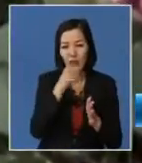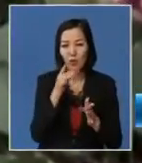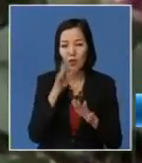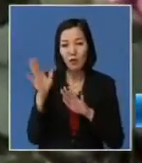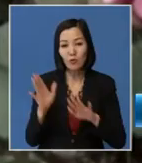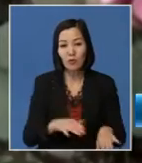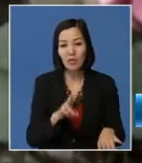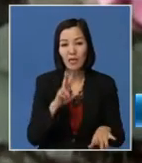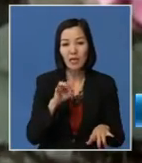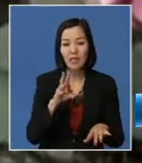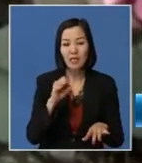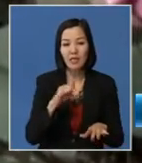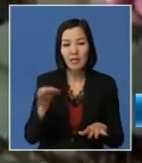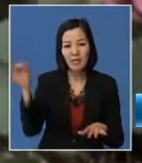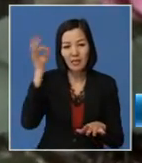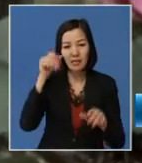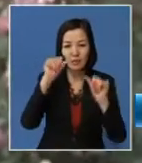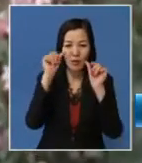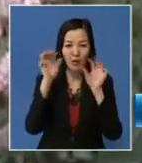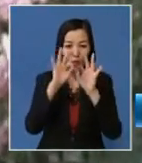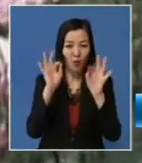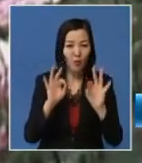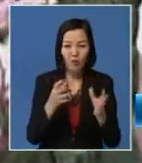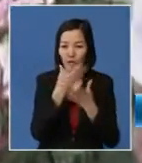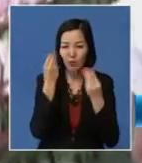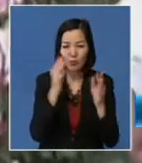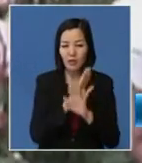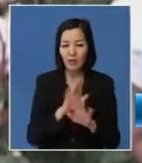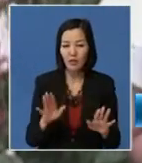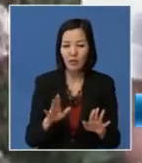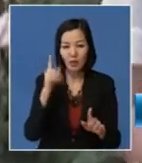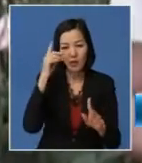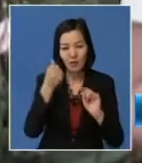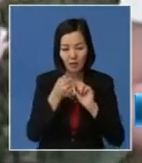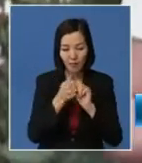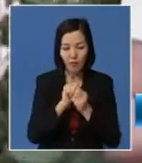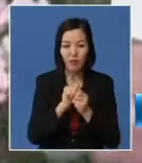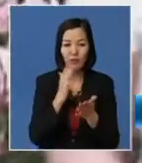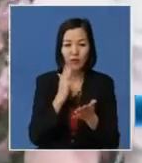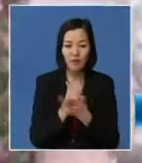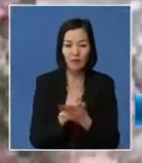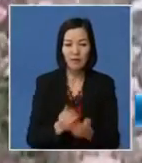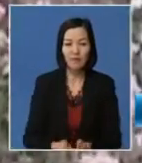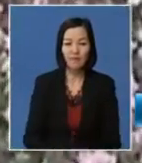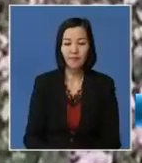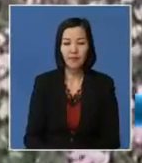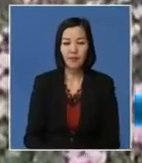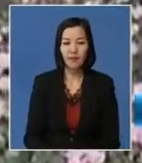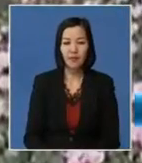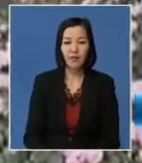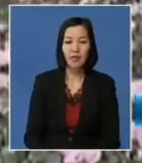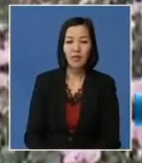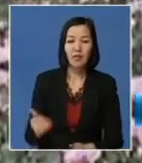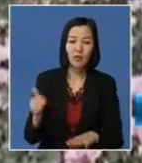Наталияның есімі, жарқын бейнесі ұмытылған жоқ. Көптің сана сандығында санаулылар жүрегінде сақталады.